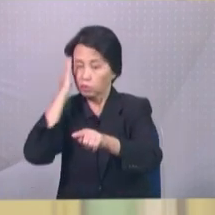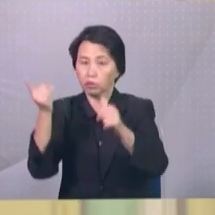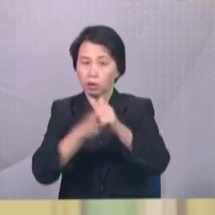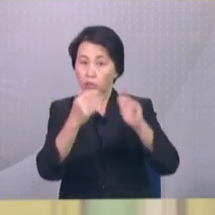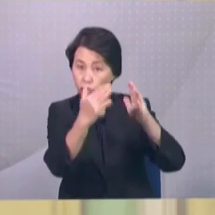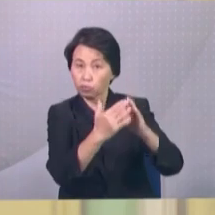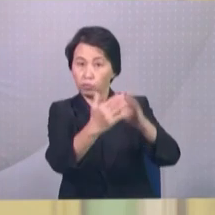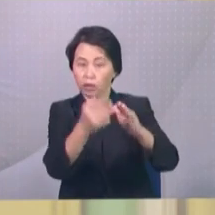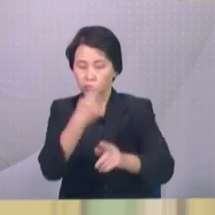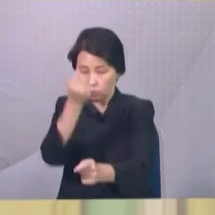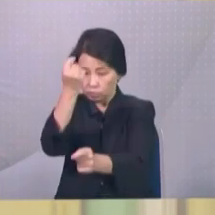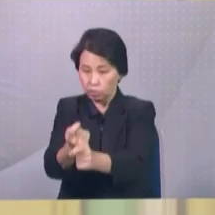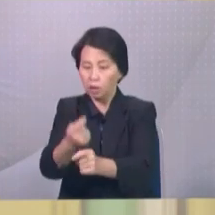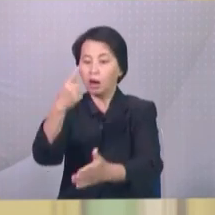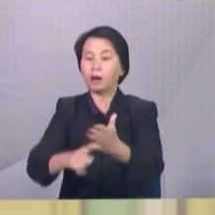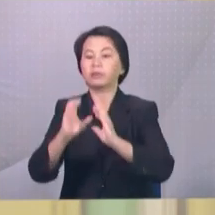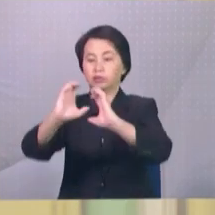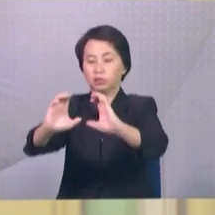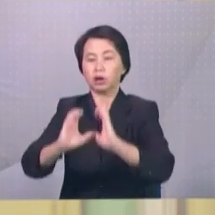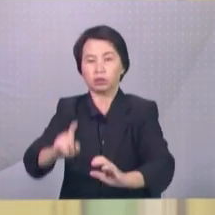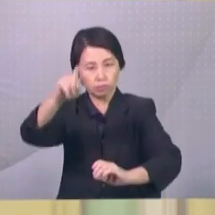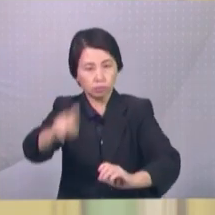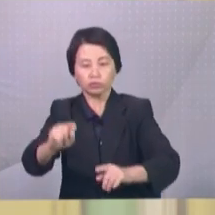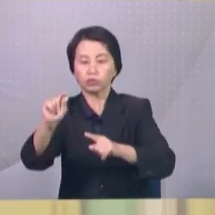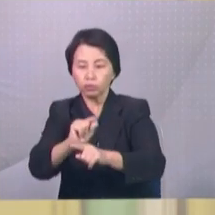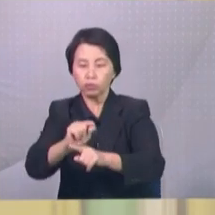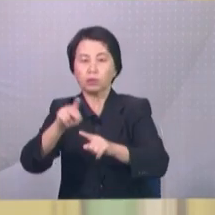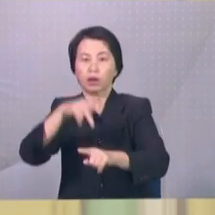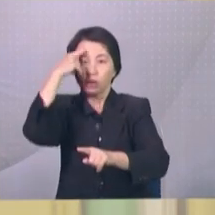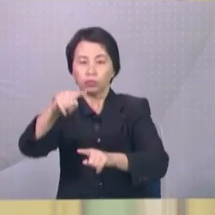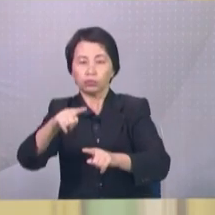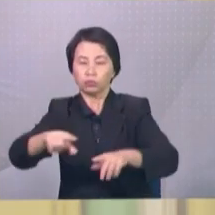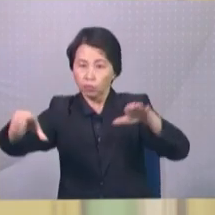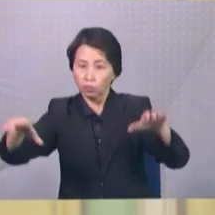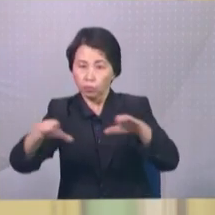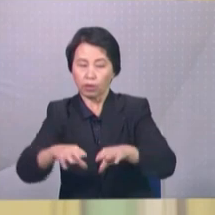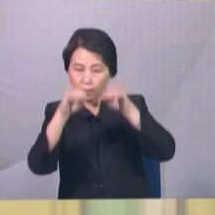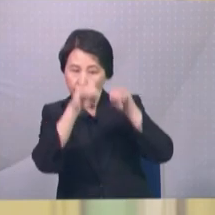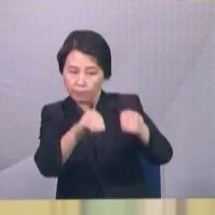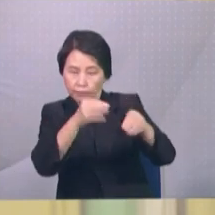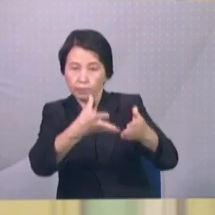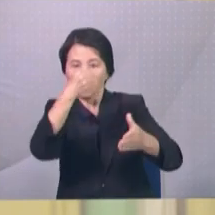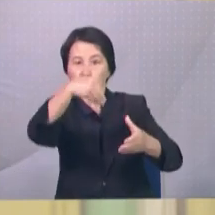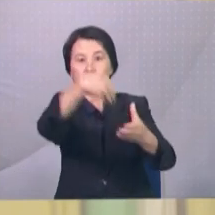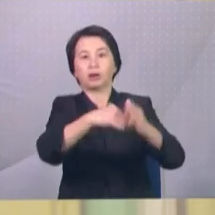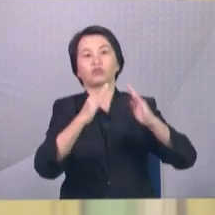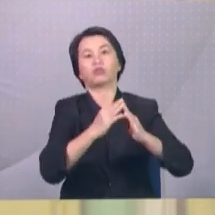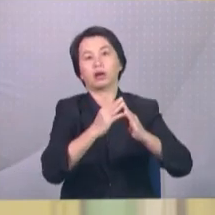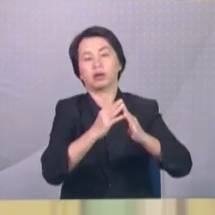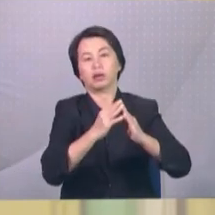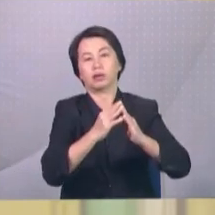di rumah dalam menetapkan apakah kaedah yang patut digunapakai untuk melaksanakan pengajaran dan pembelajaran di